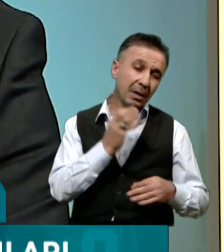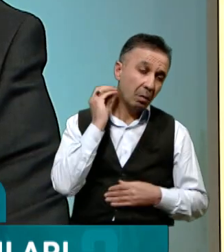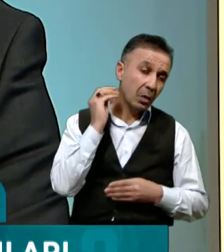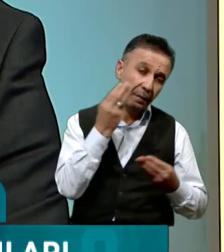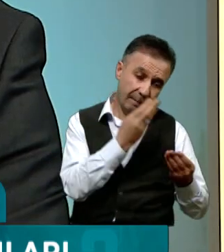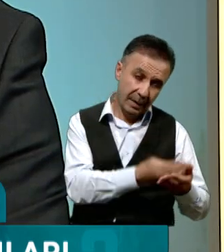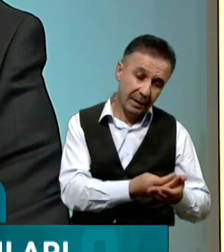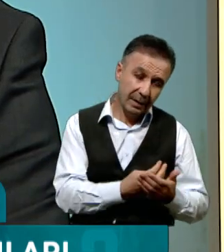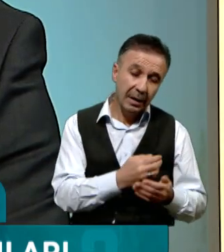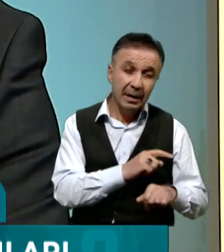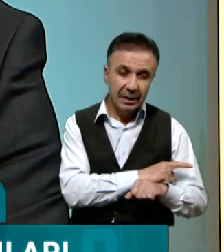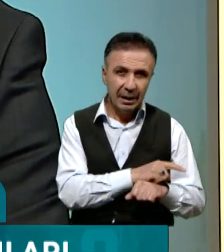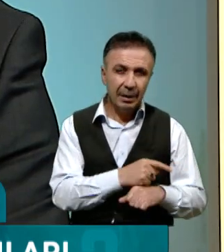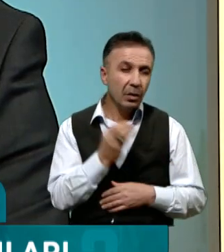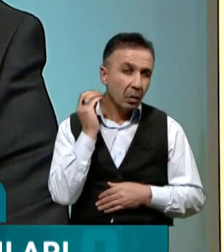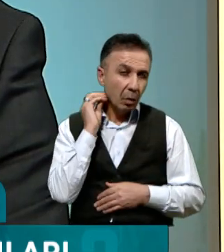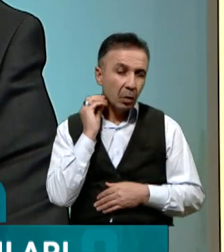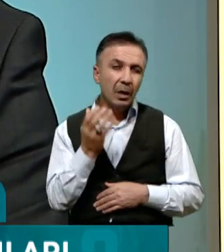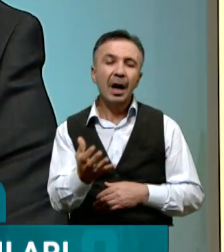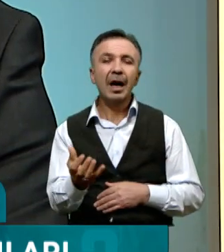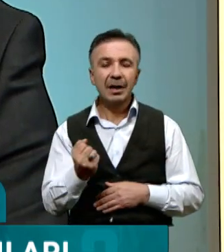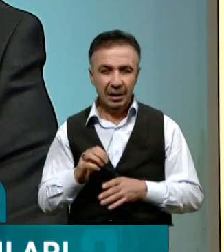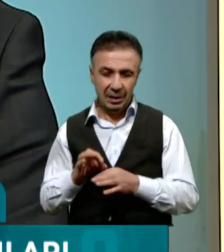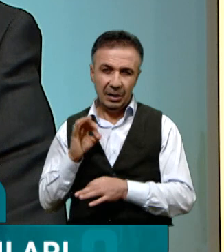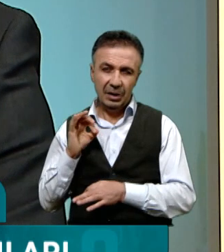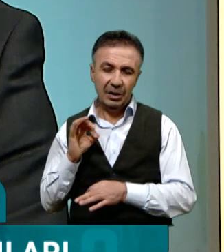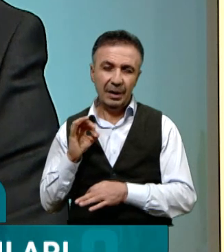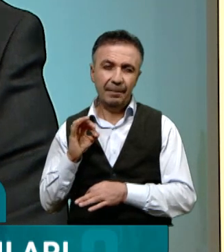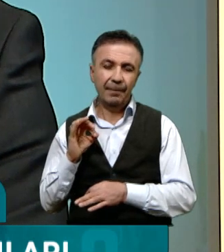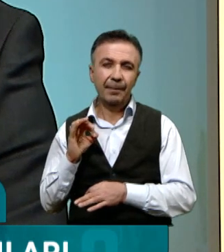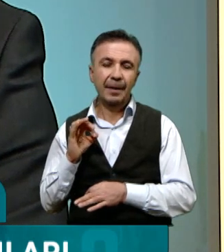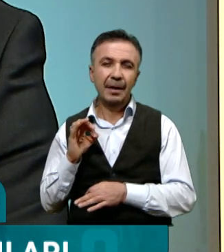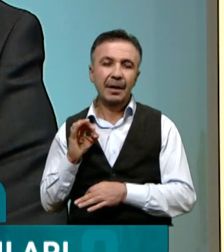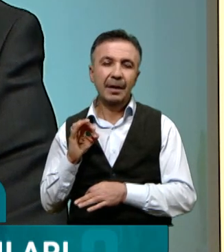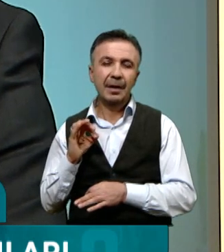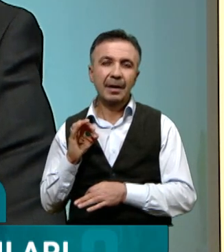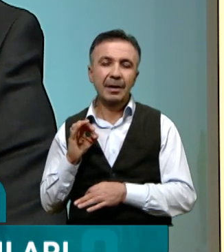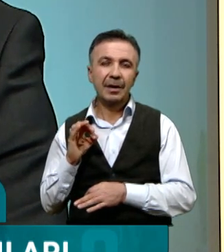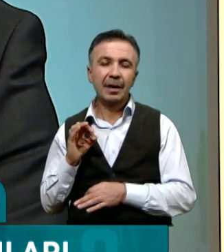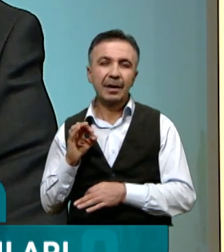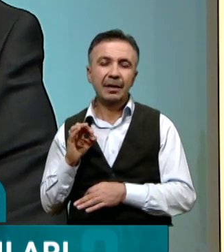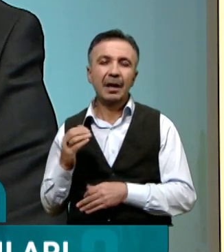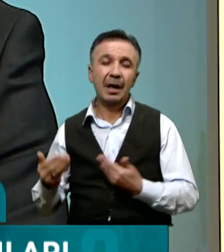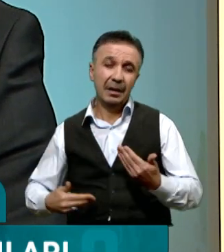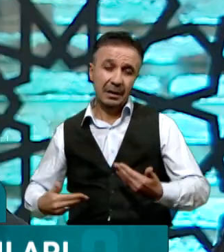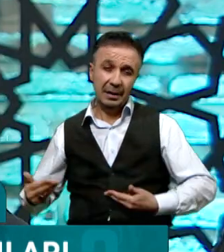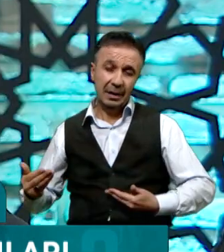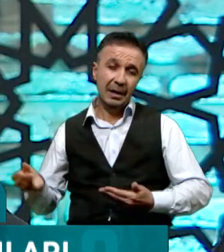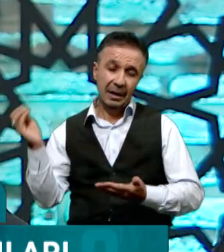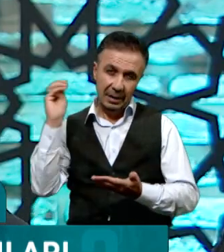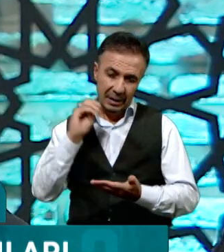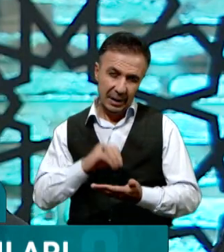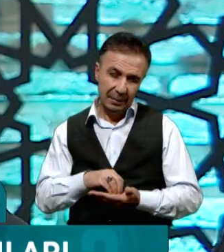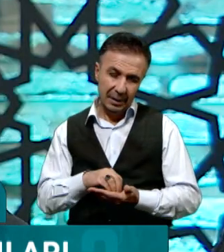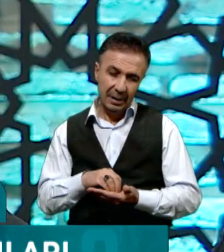verdiğinde efendim borçlu alacaklısına artı hizmetlerini ne kabul ederdi? Ne kabul